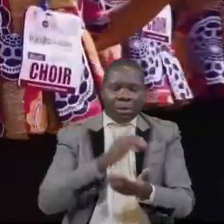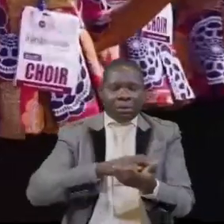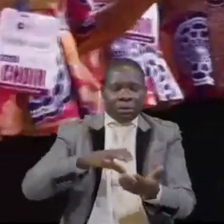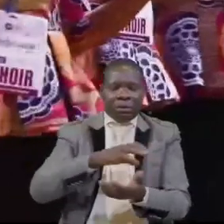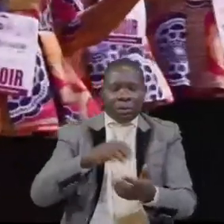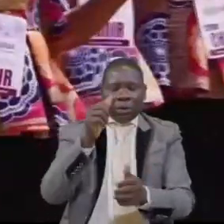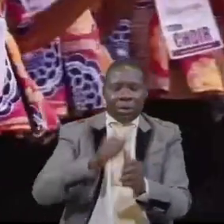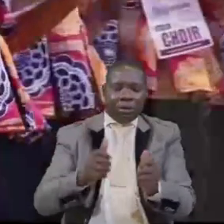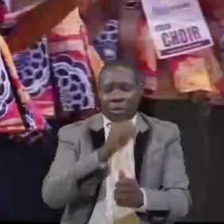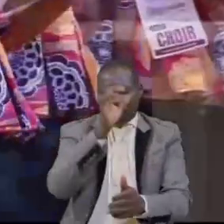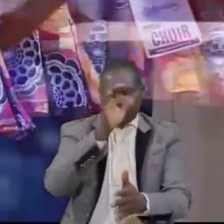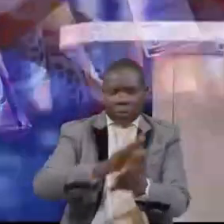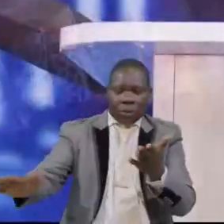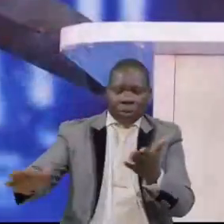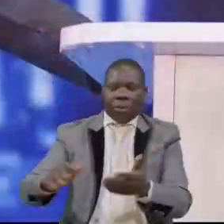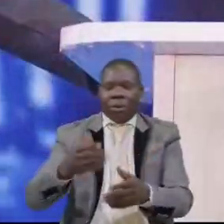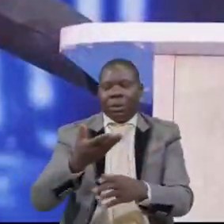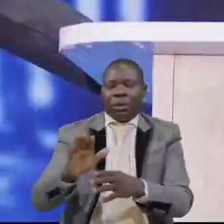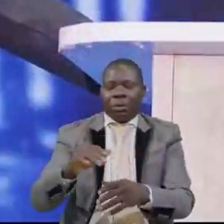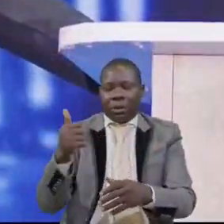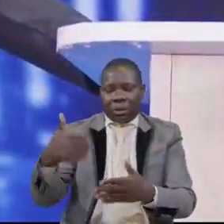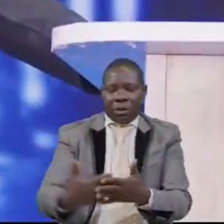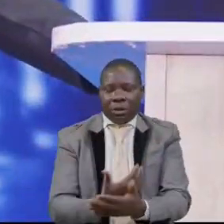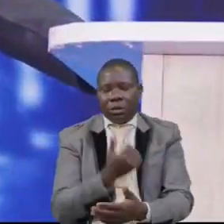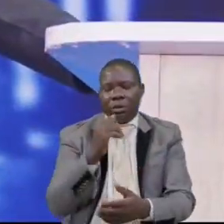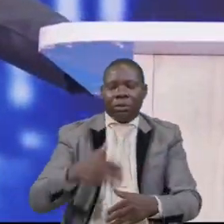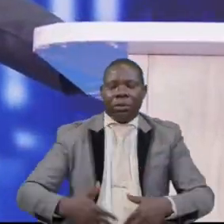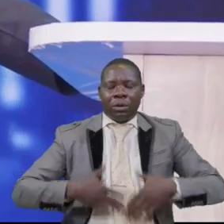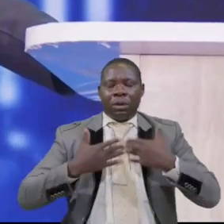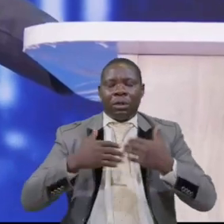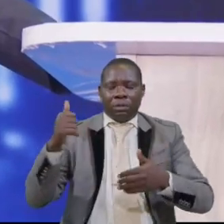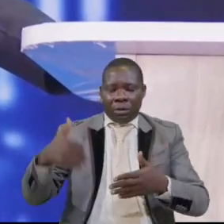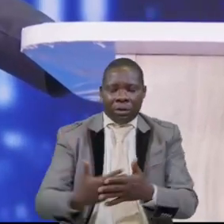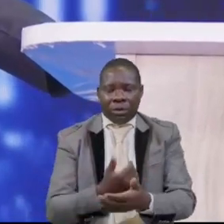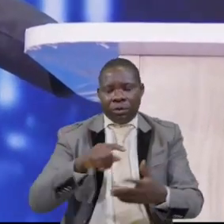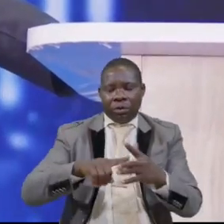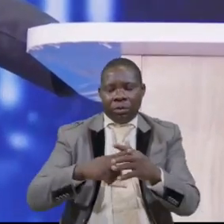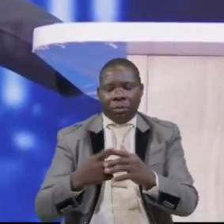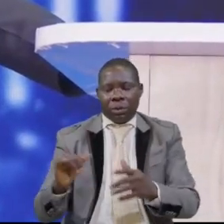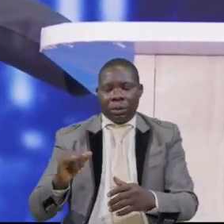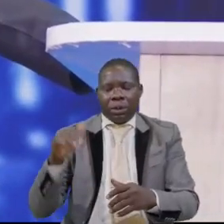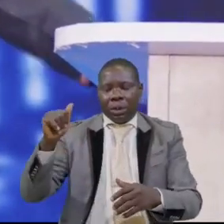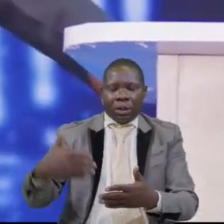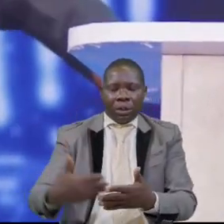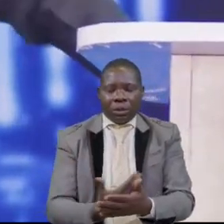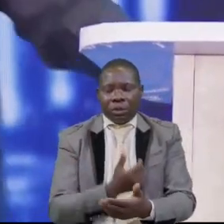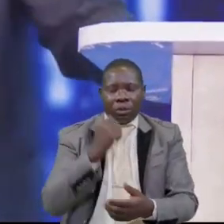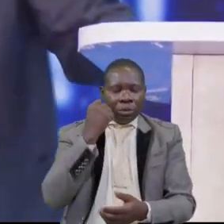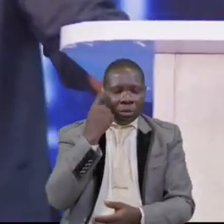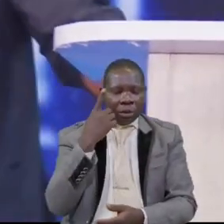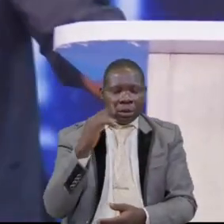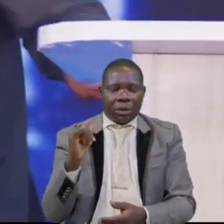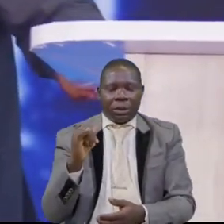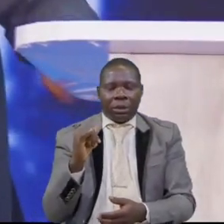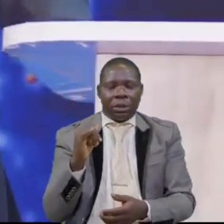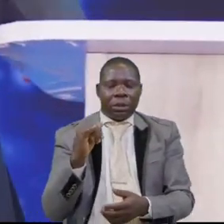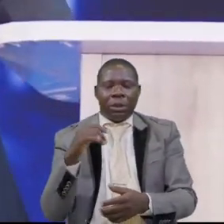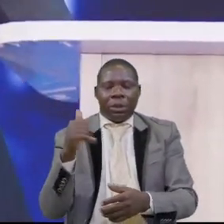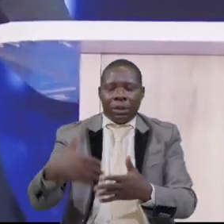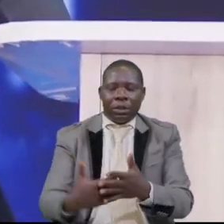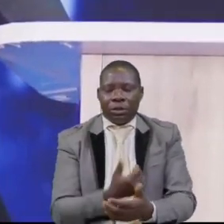effacé. Une nouvelle vie, un nouveau commencement, une nouvelle compréhension,